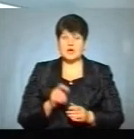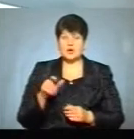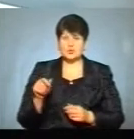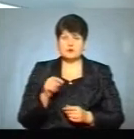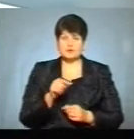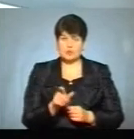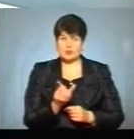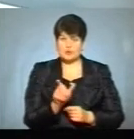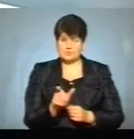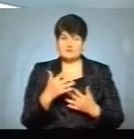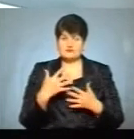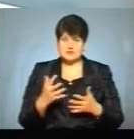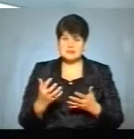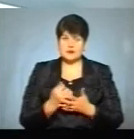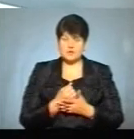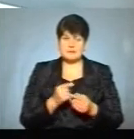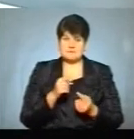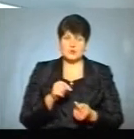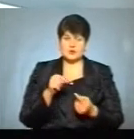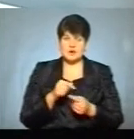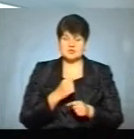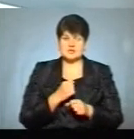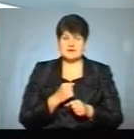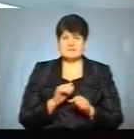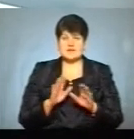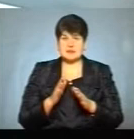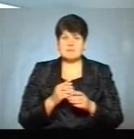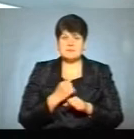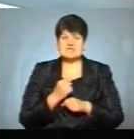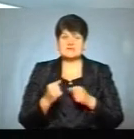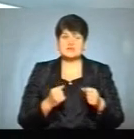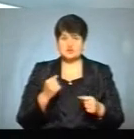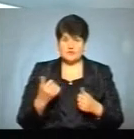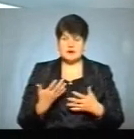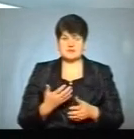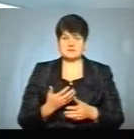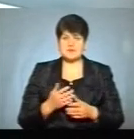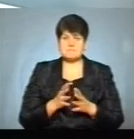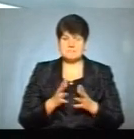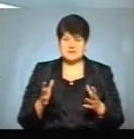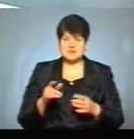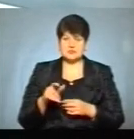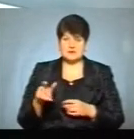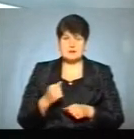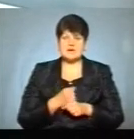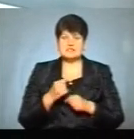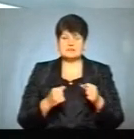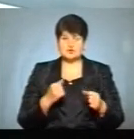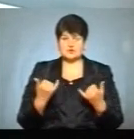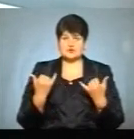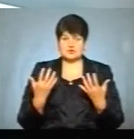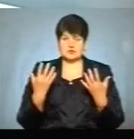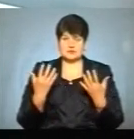проміжку вже буває, що знаходять підходящий варіант працевлаштування і працевлаштовуються. Тобто більше людей в нас працевлаштовано на